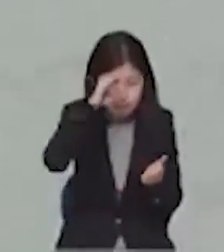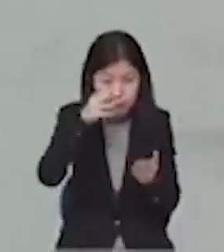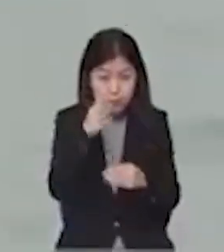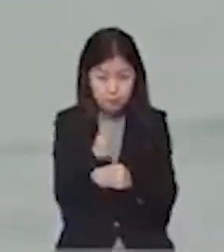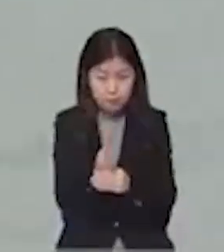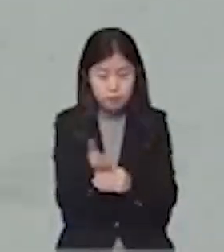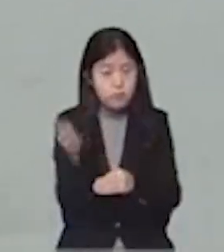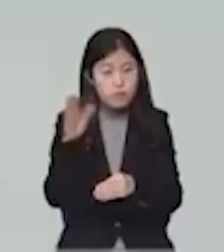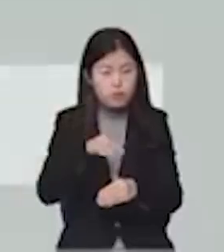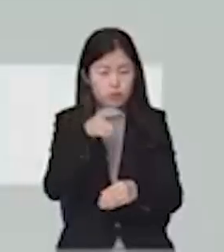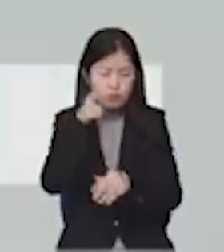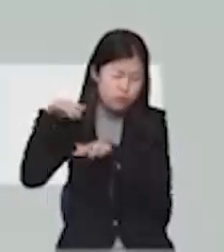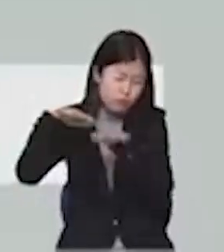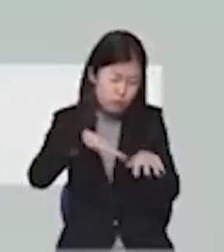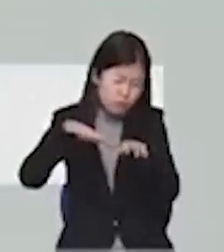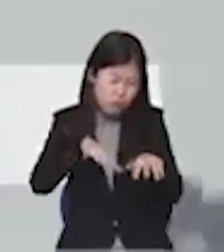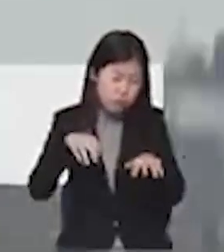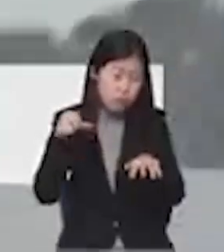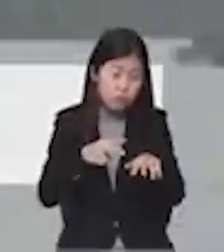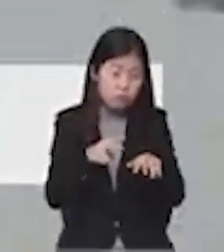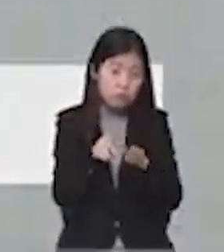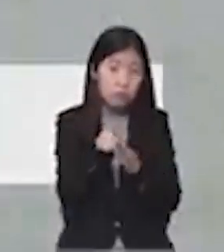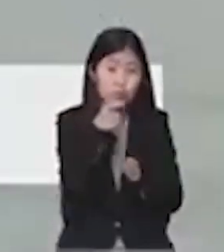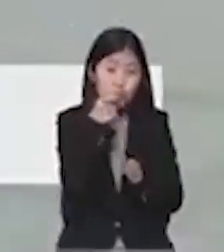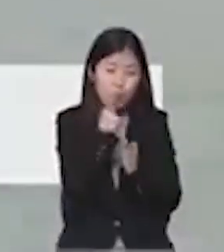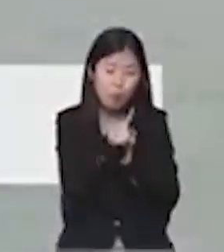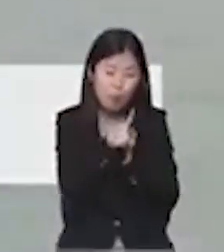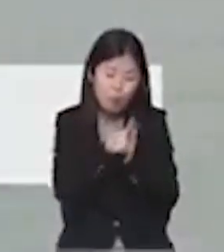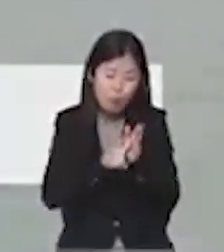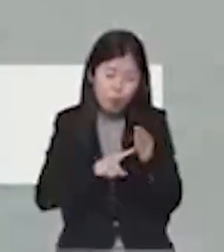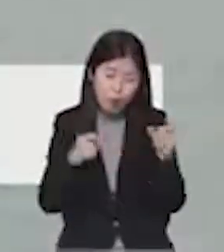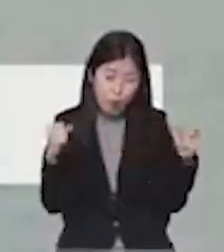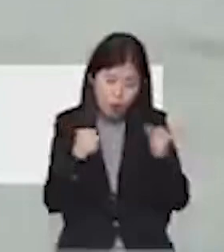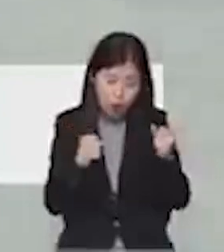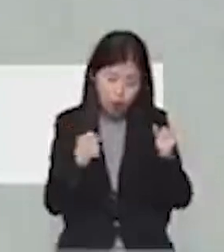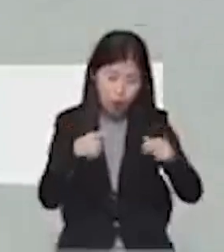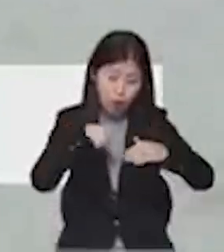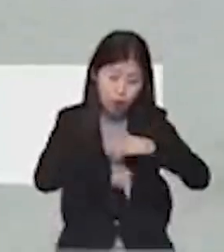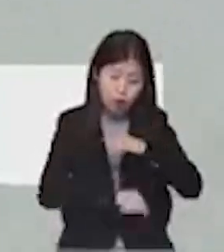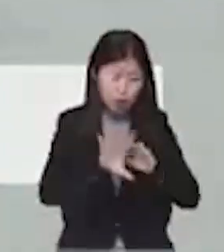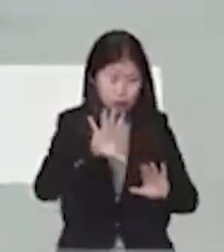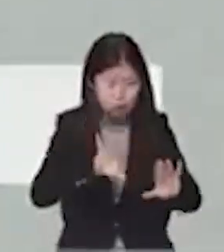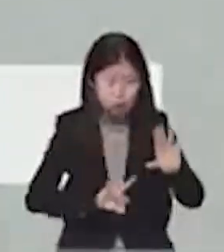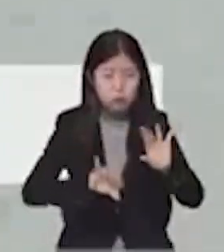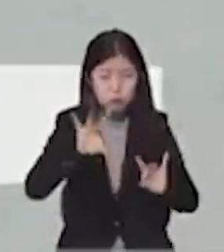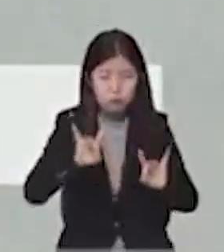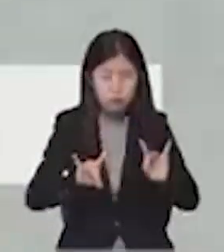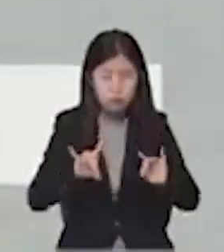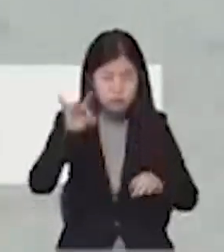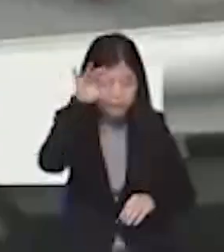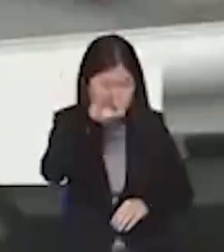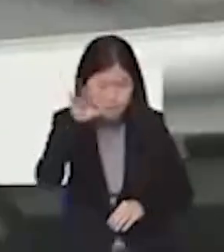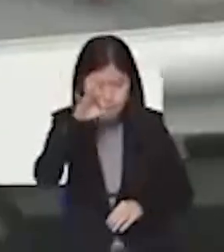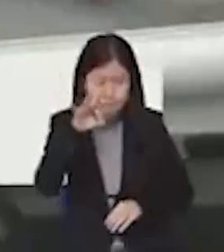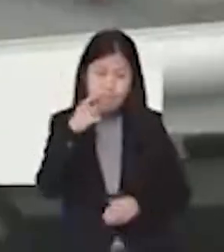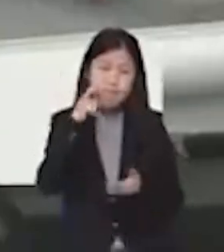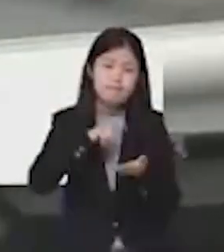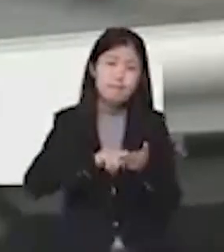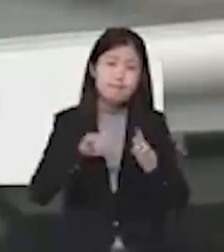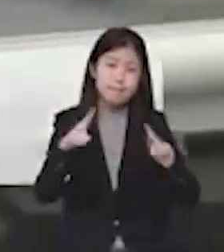물살이 센 대조기인 데다 수온이 낮고 뻘의 영향으로 수중시야 확보도 어려워 수중수색은 난항을 겪고